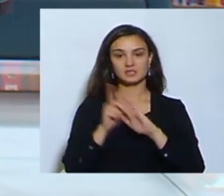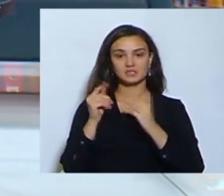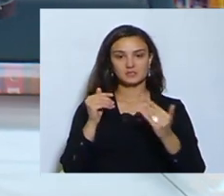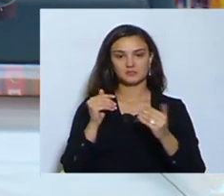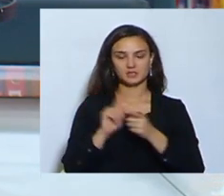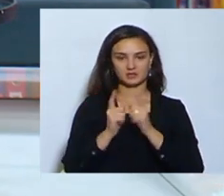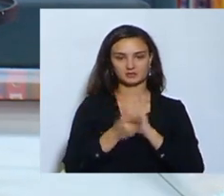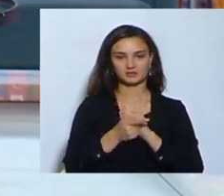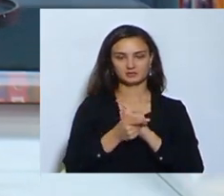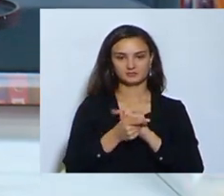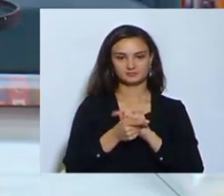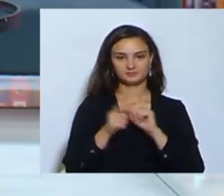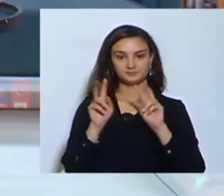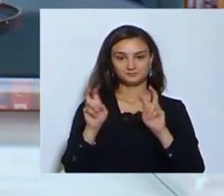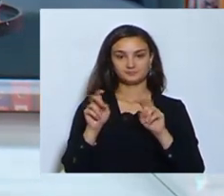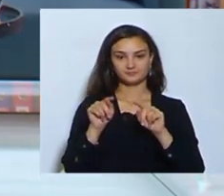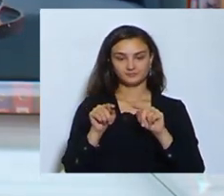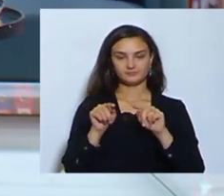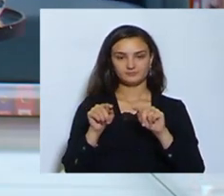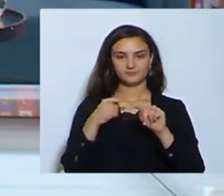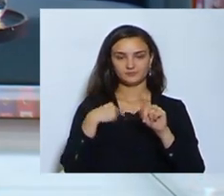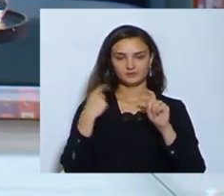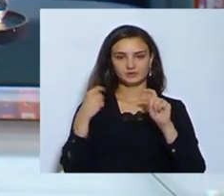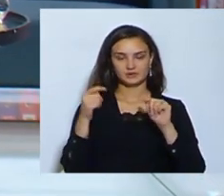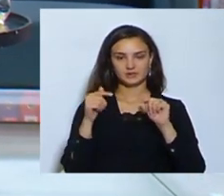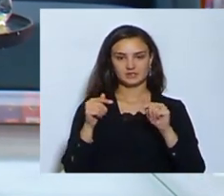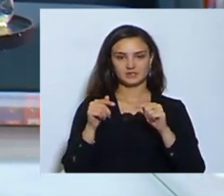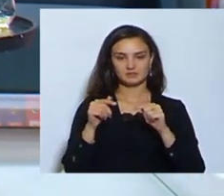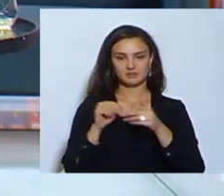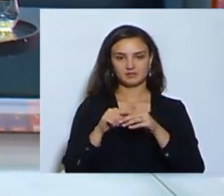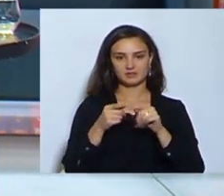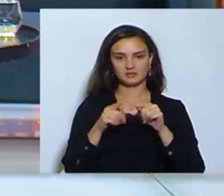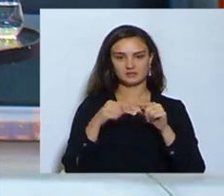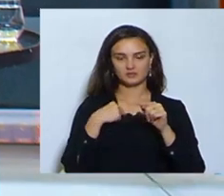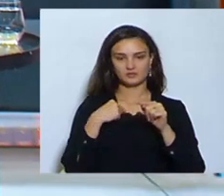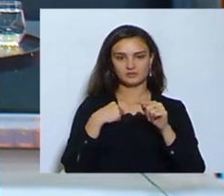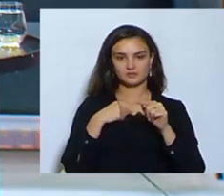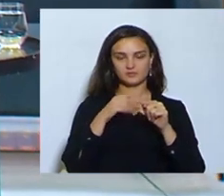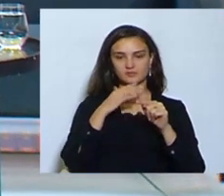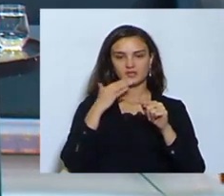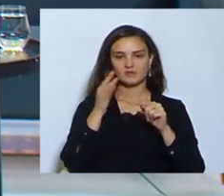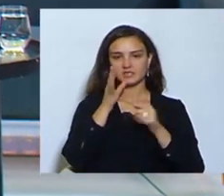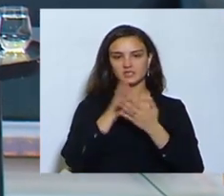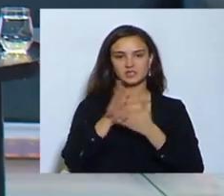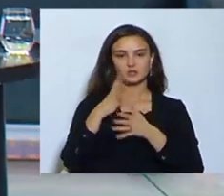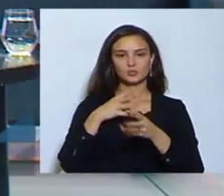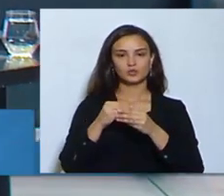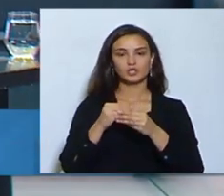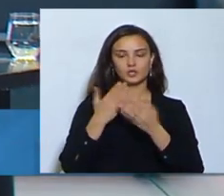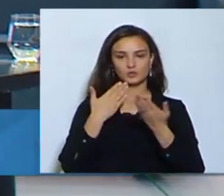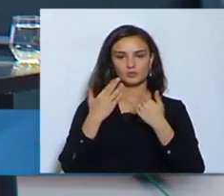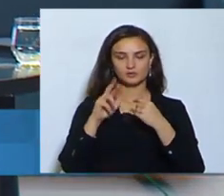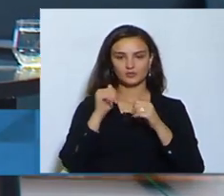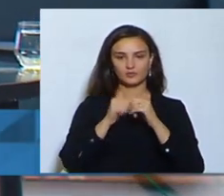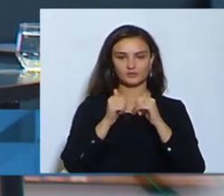არამედ კონცეფცია, რომელზედაც დგას ჩვენი გადაცემა, რომელიც საფუძვლად დაედო ჩვენს მრავალწლიან ურთიერთობას და რომელთაც ყოველ